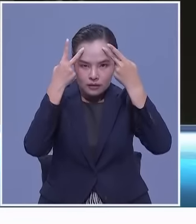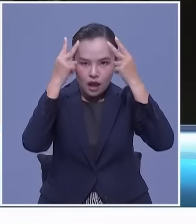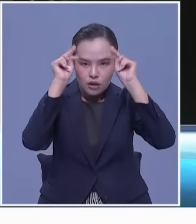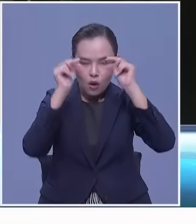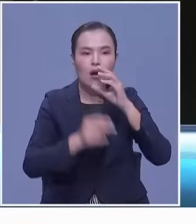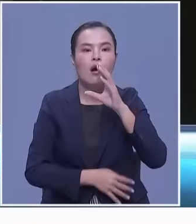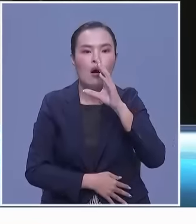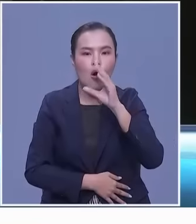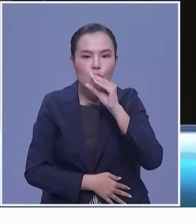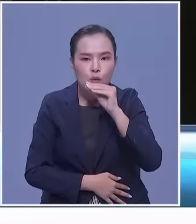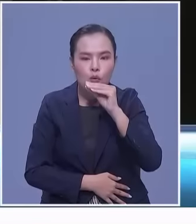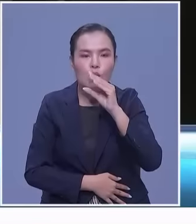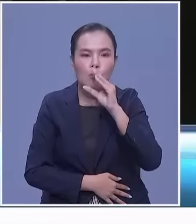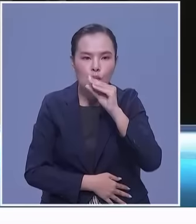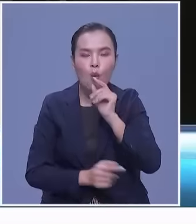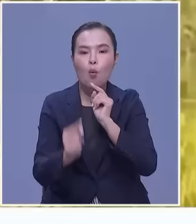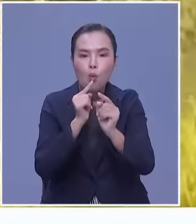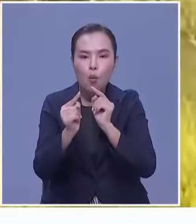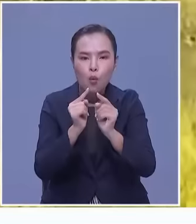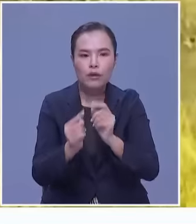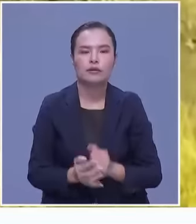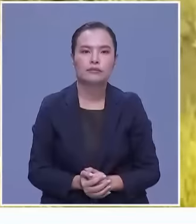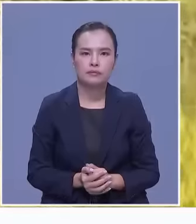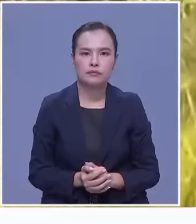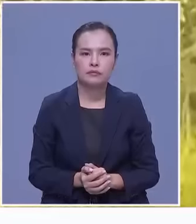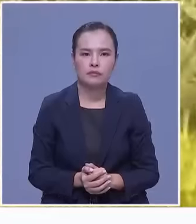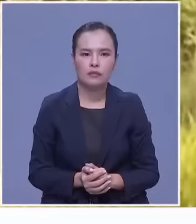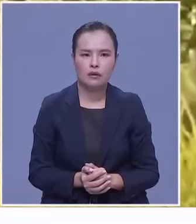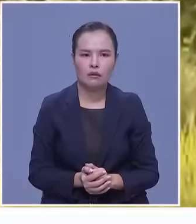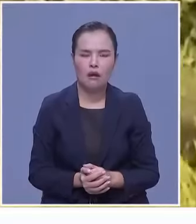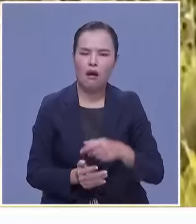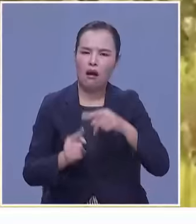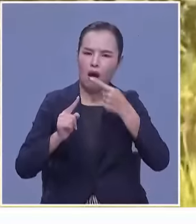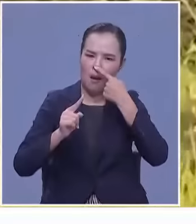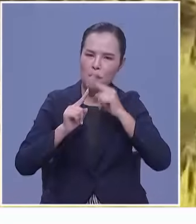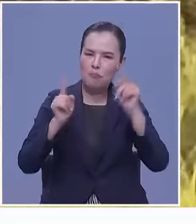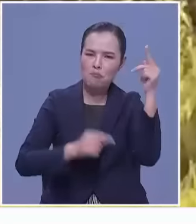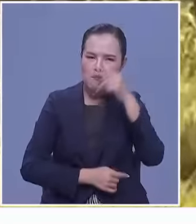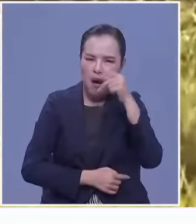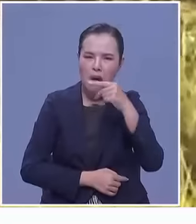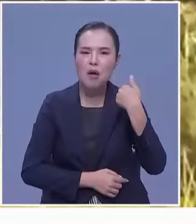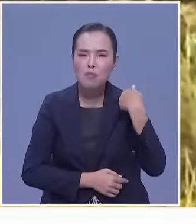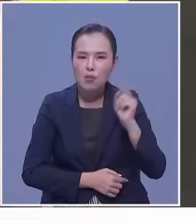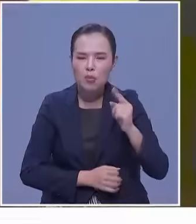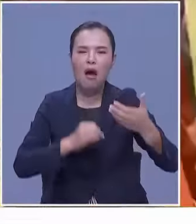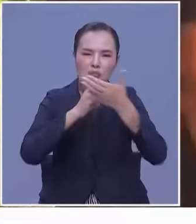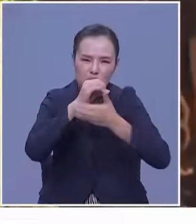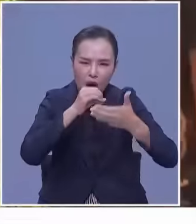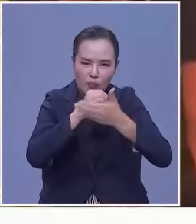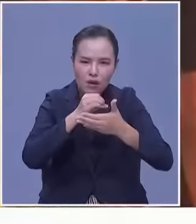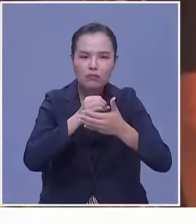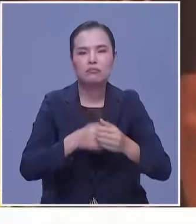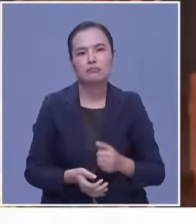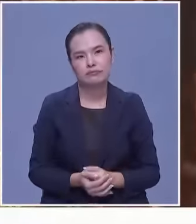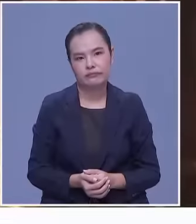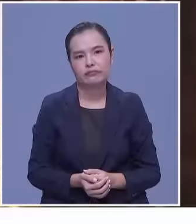กล่าวอ่ากับทางท่านกิจรัตน์นะครับกิจรัตน์บอกว่าเวลามีเหตุการณ์แปลกๆเนี่ยมันมักจะต้องมีเรื่องของสารเสพติดเข้ามาเกี่ยวข้อง